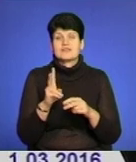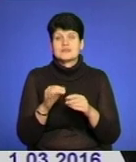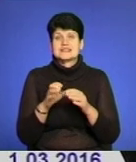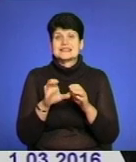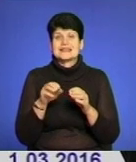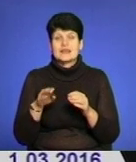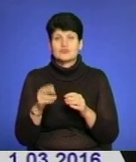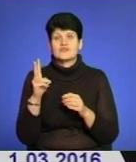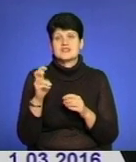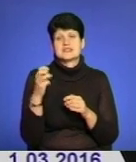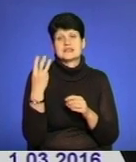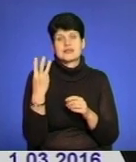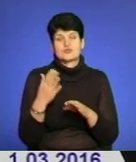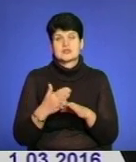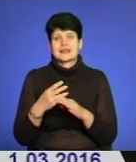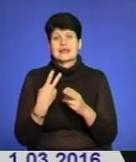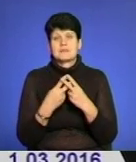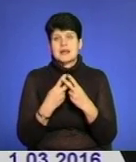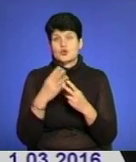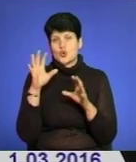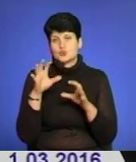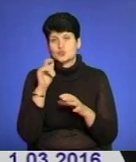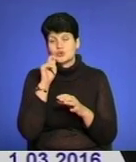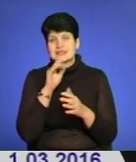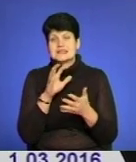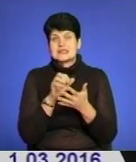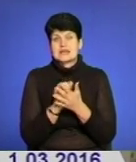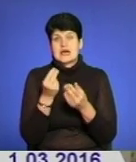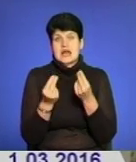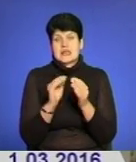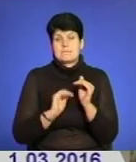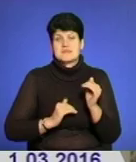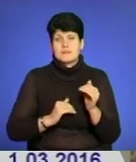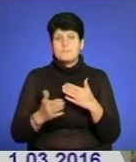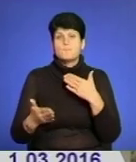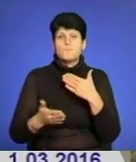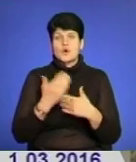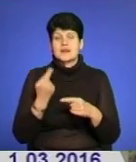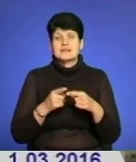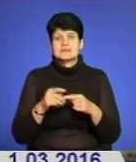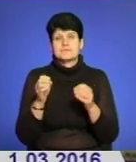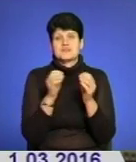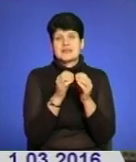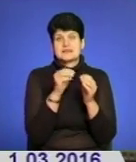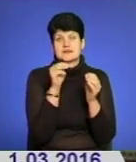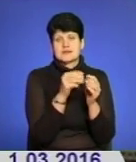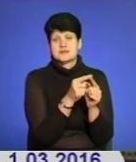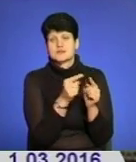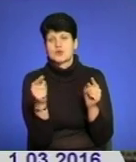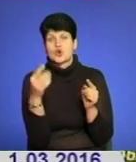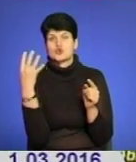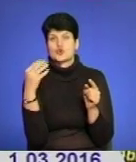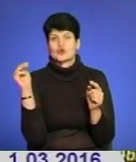203 частина 2 Кримінального кодексу України – зайняття гральним бізнесом. Покарання за це – штраф від 10 тисяч до 40